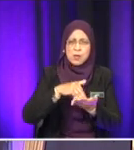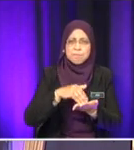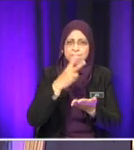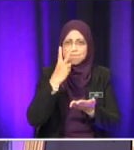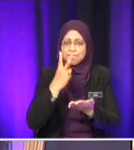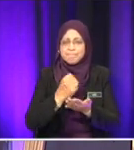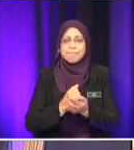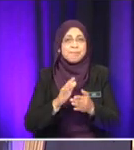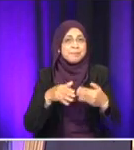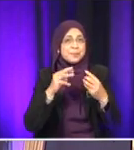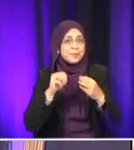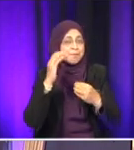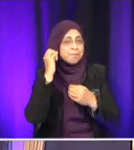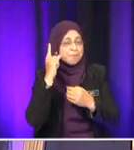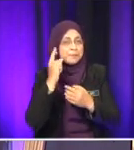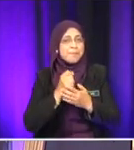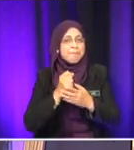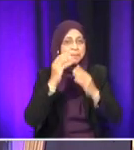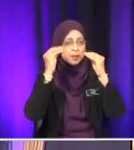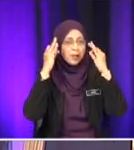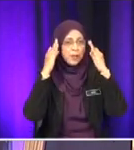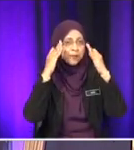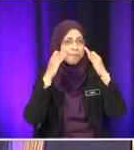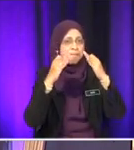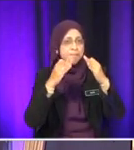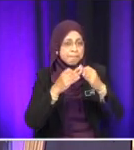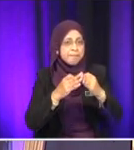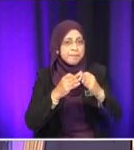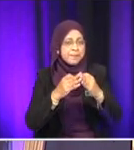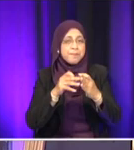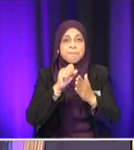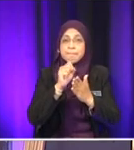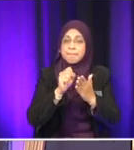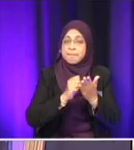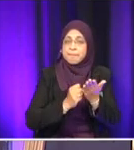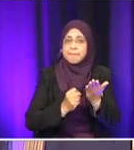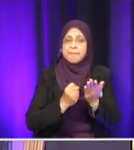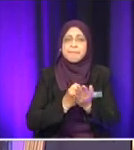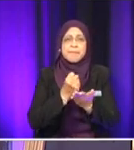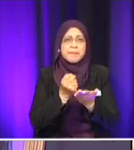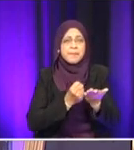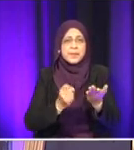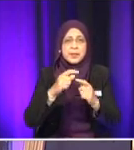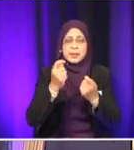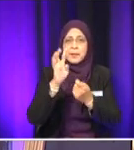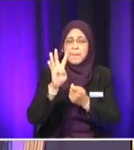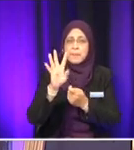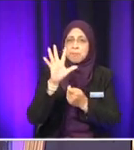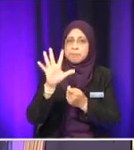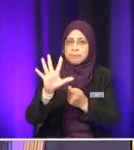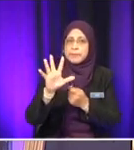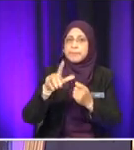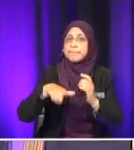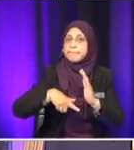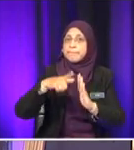ini tumpuan saya lebih kepada aliran seni itu sendiri karena tiket tempat tiketnya 5 arahnya lebih